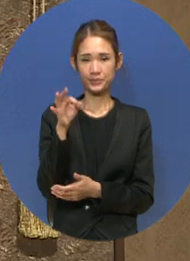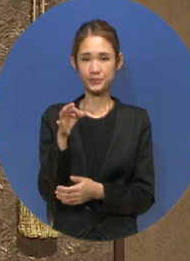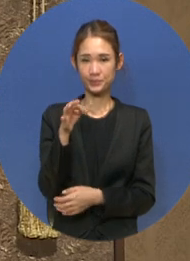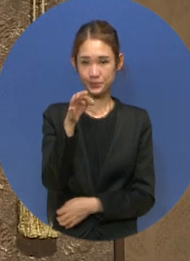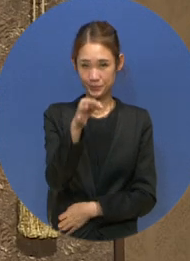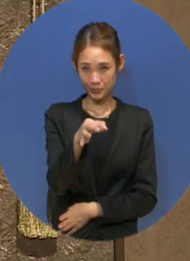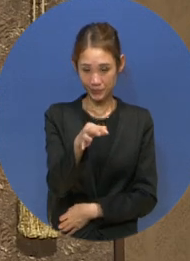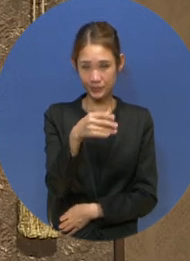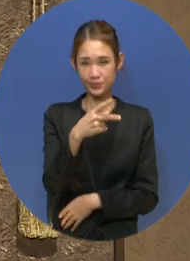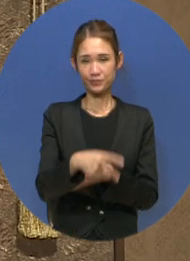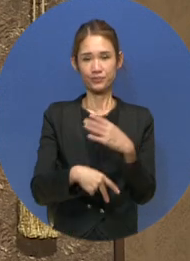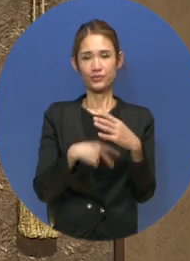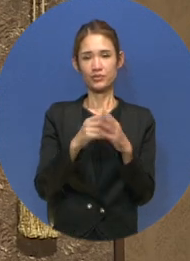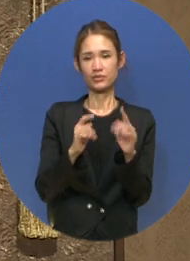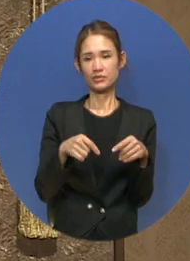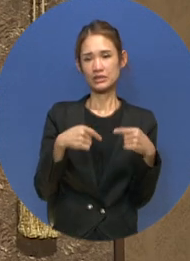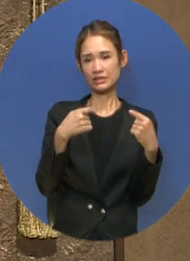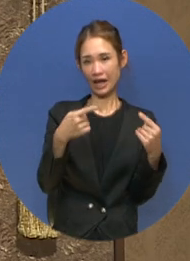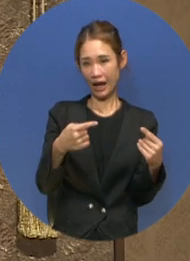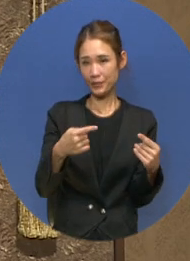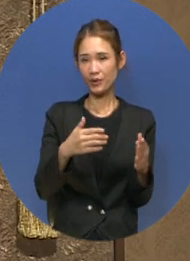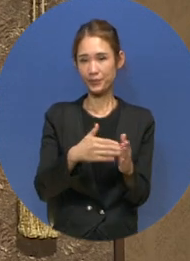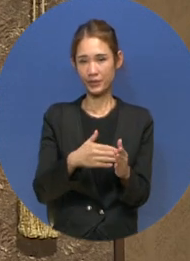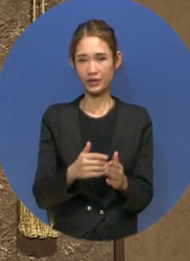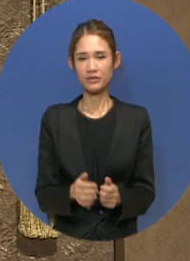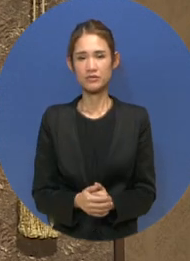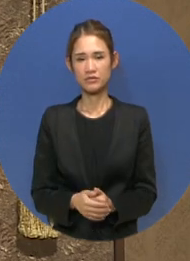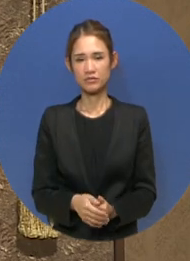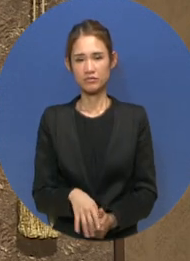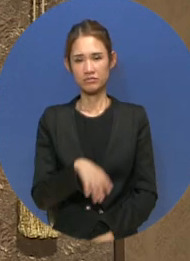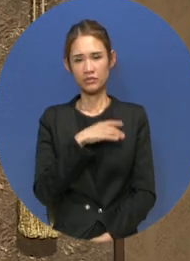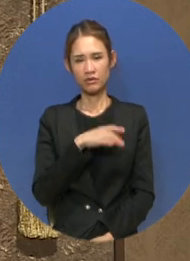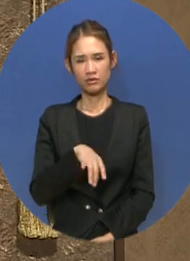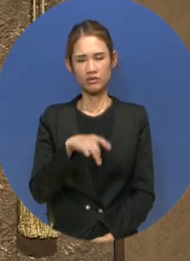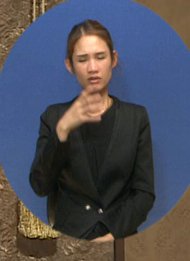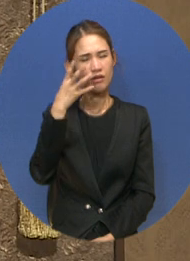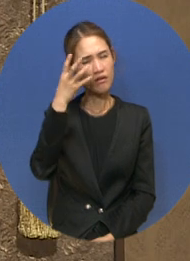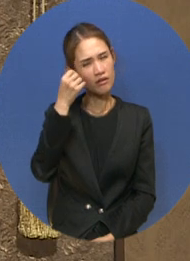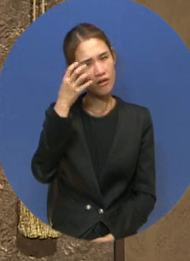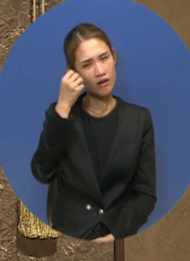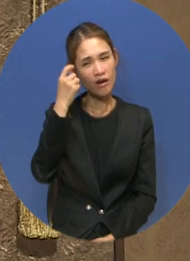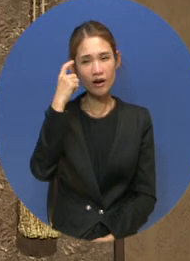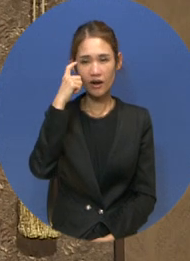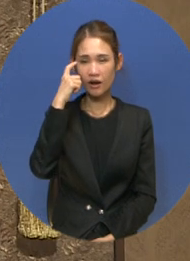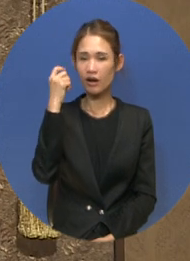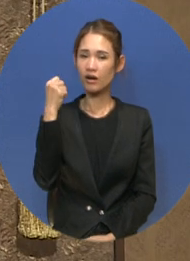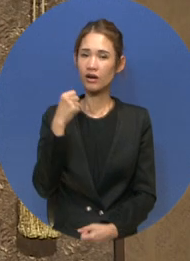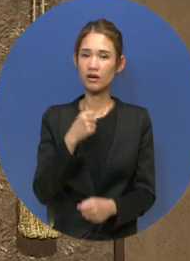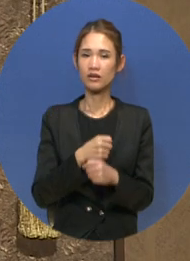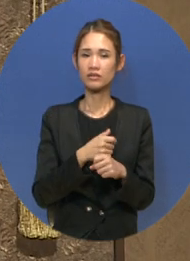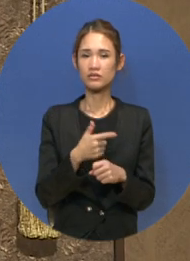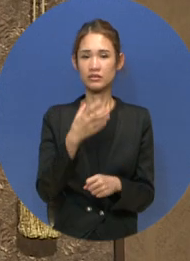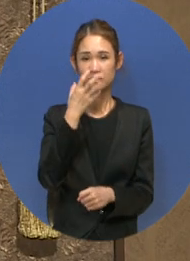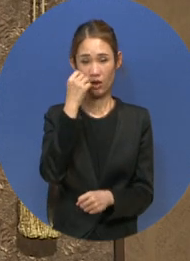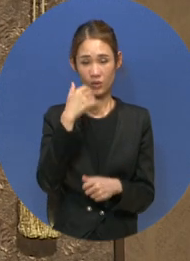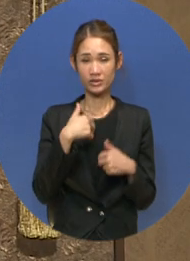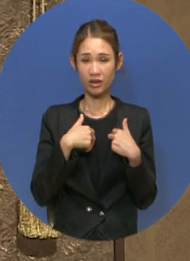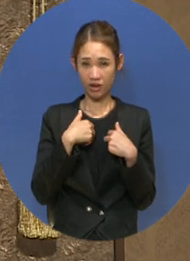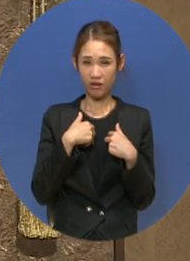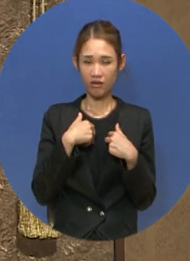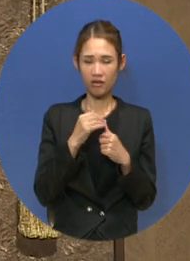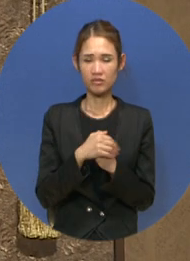강사비를 드리고 예. 그 프로그램에 참여를 하게 하는데 예. 처음에는 생소하게 생각하시다가 예. 너무 신기하고